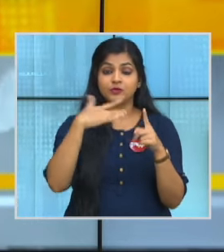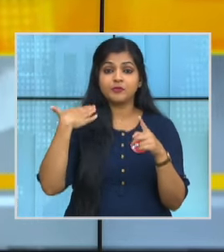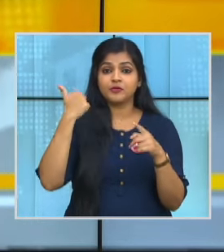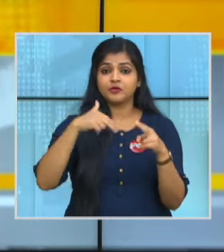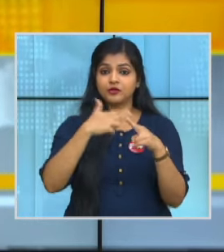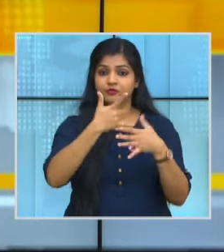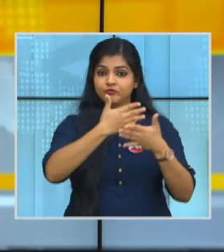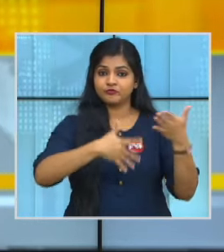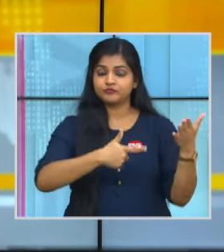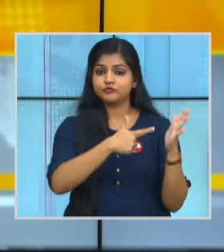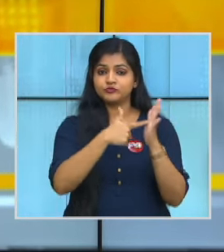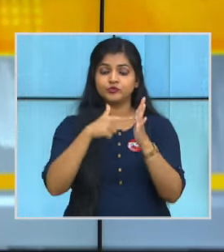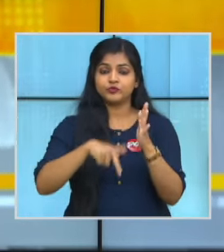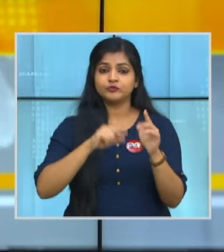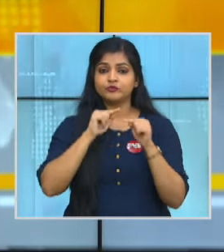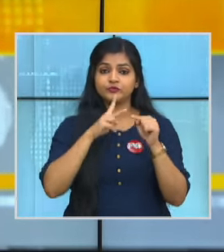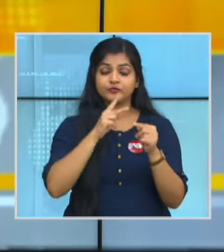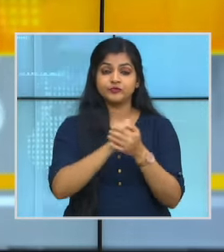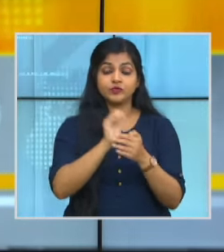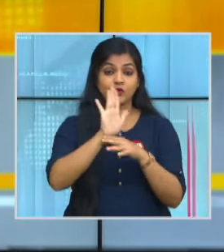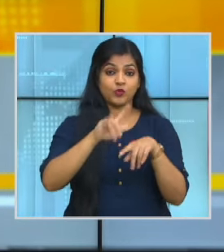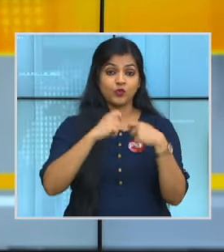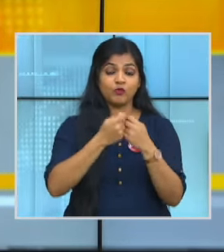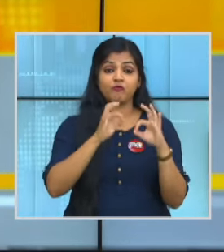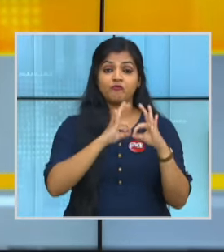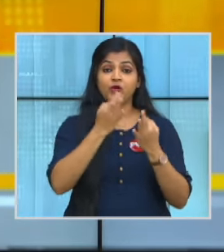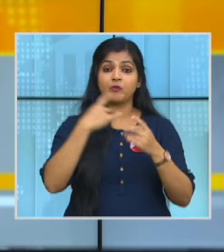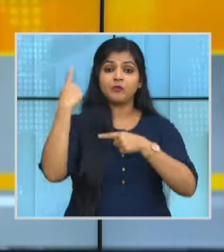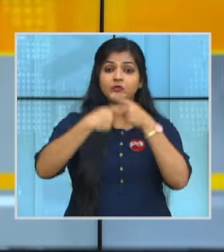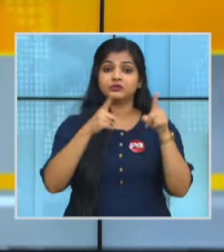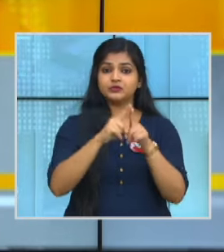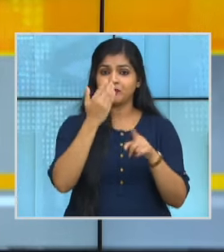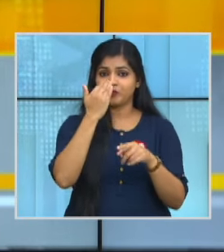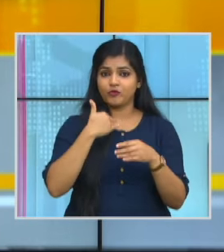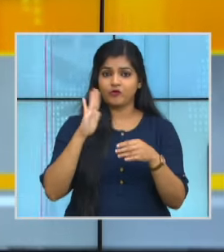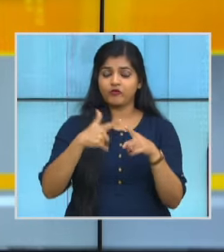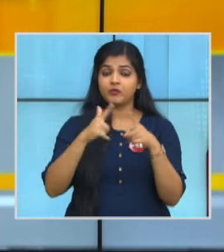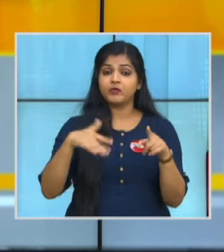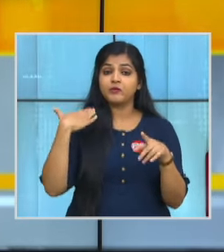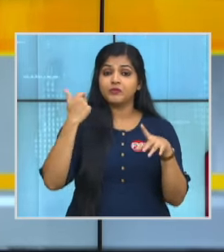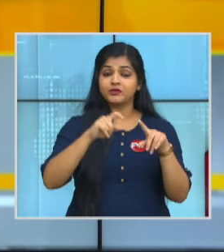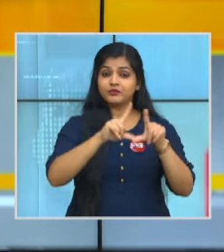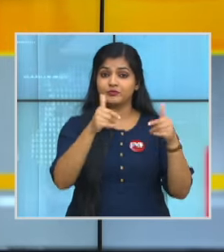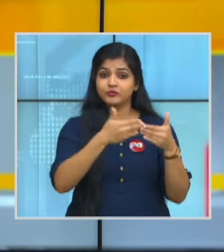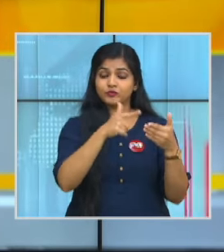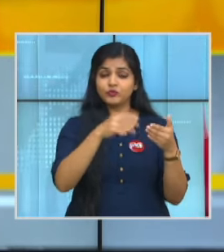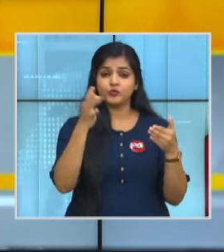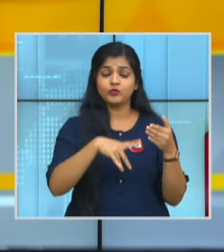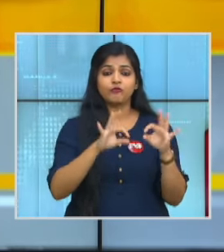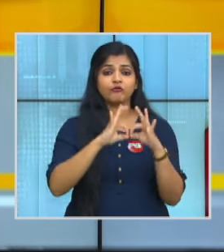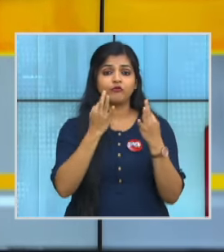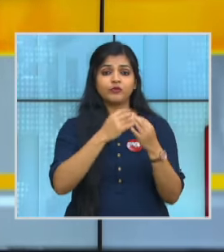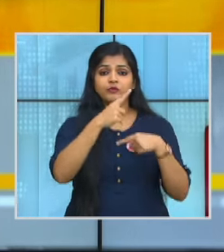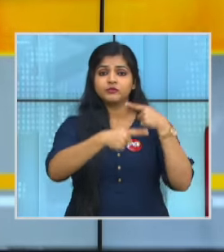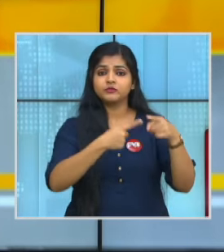പട്ടിക പങ്കുവച്ചാണ് വിമർശനം. കോൺഗ്രസിൽ കുടുംബവാഴ്ചയെന്ന് പരിഹസിക്കുന്നവരാണ് മന്ത്രിസഭയെ കുടുംബ കൂട്ടായ്മയാക്കിയതെന്ന് രാഹുൽ ഗാന്ധി എക്സിൽ